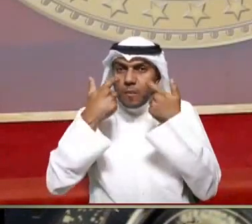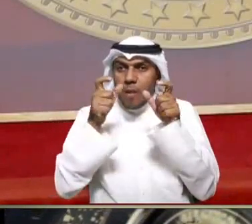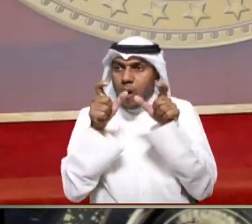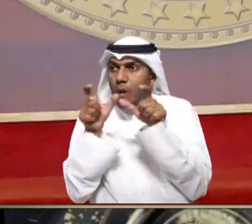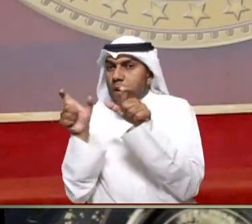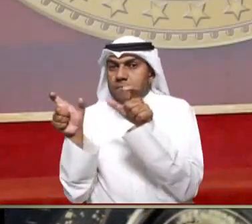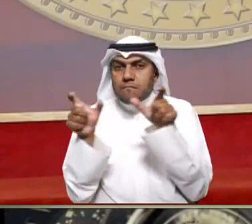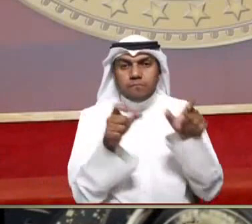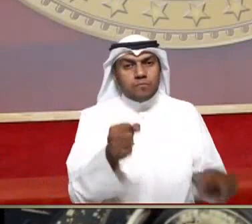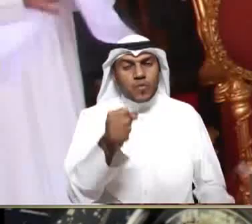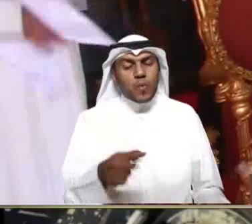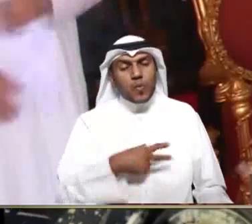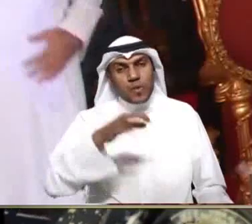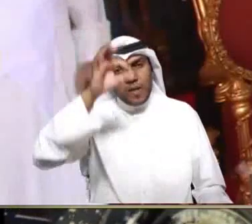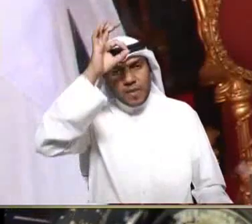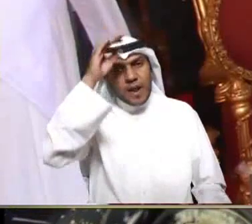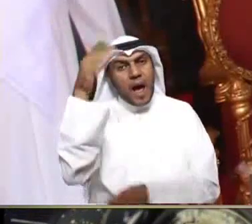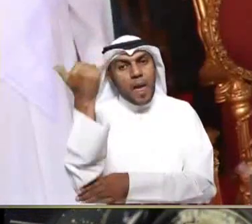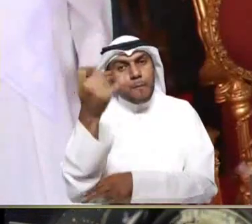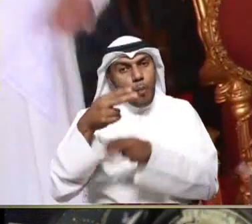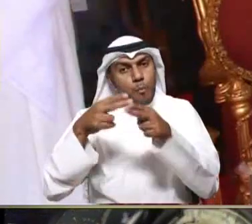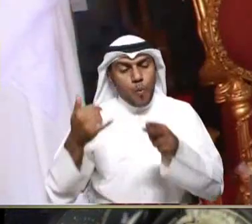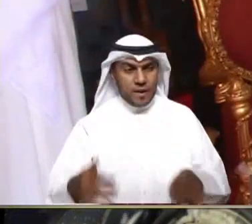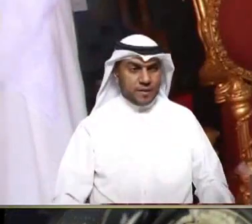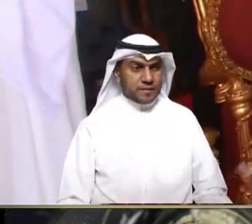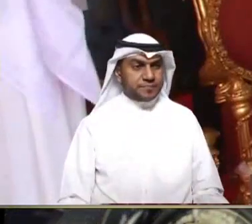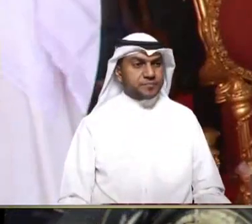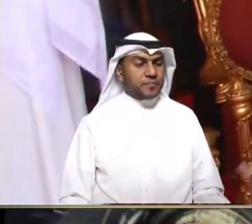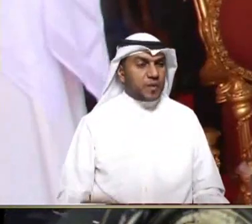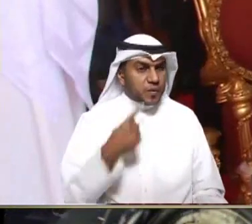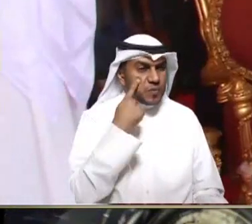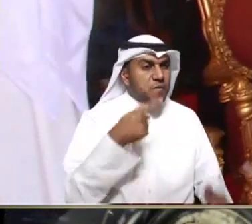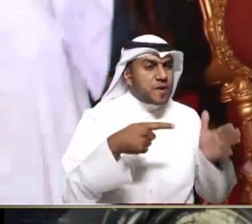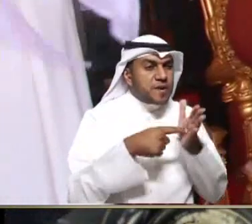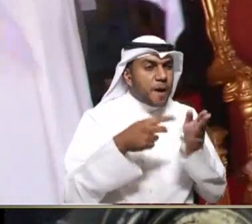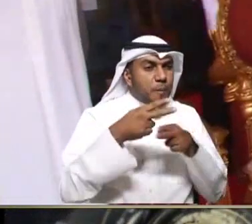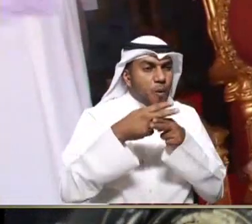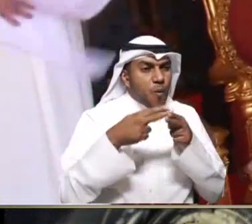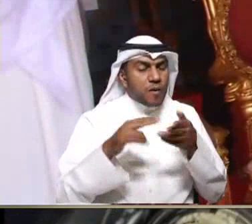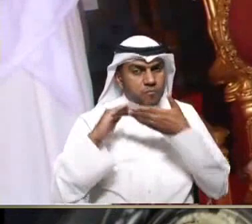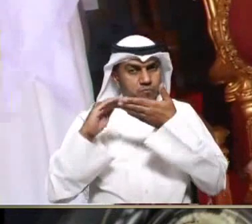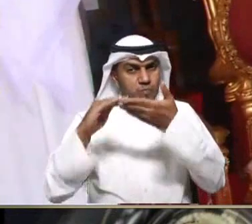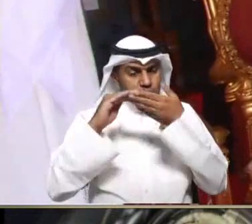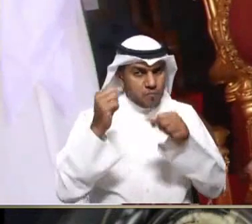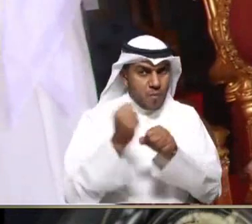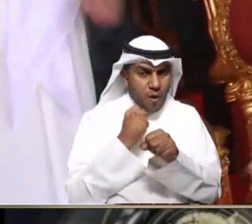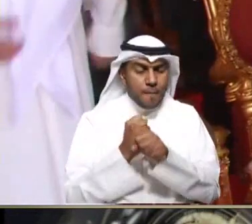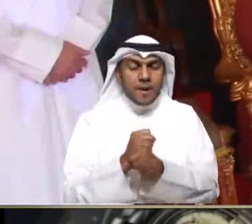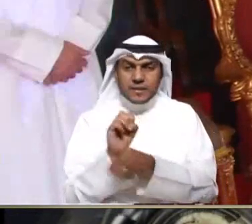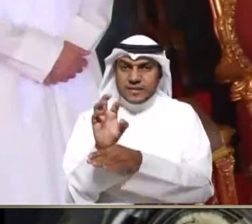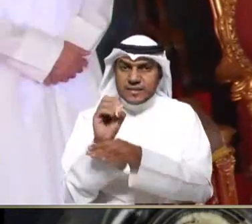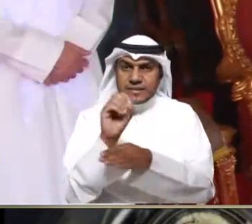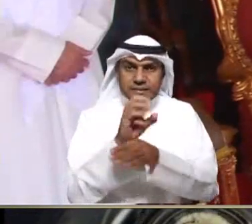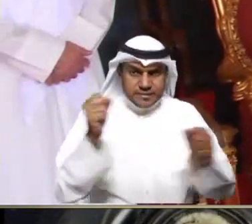وزارة الداخلية، تمنى لهم التوفيق. أكاديمية سعد العبدالله للعلوم الأمنية تعمل على مواكبة التطور